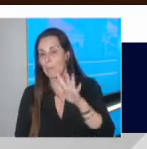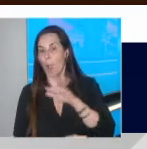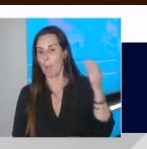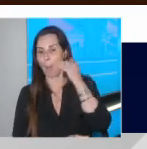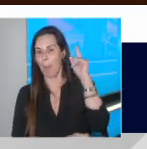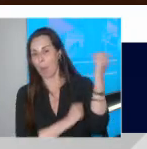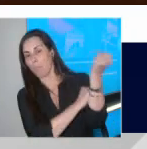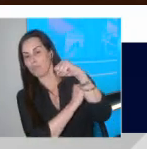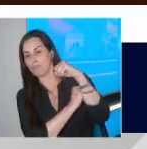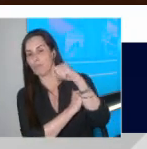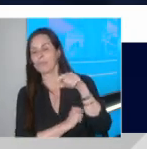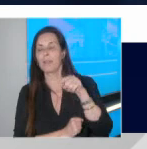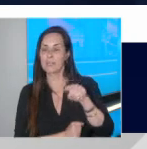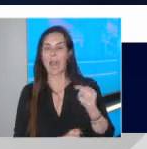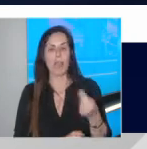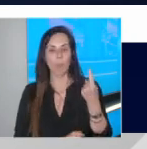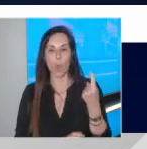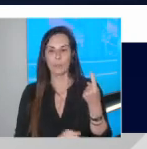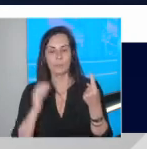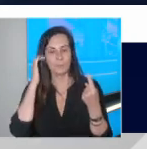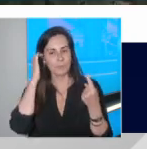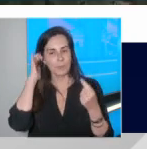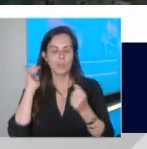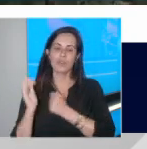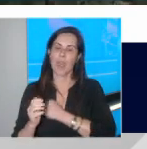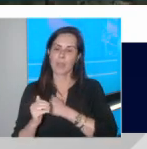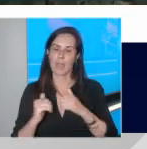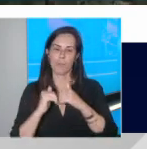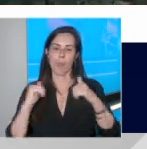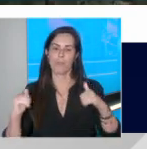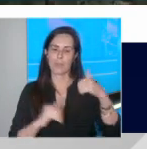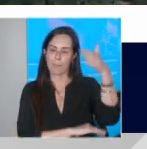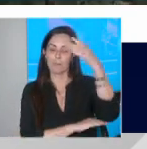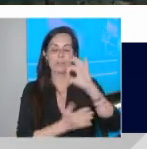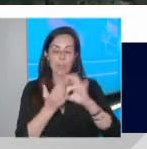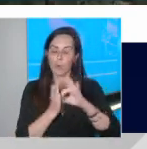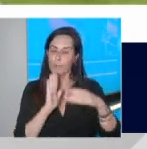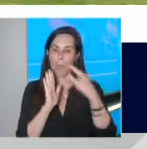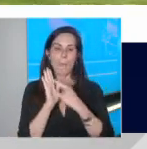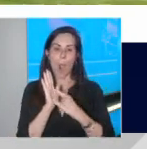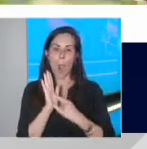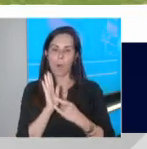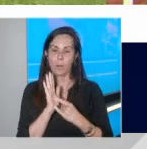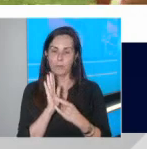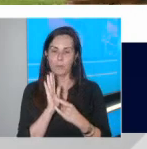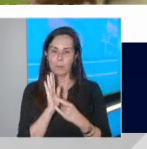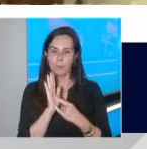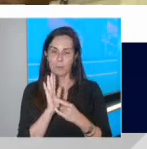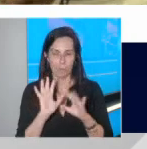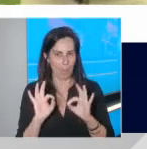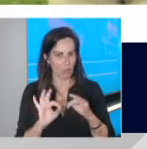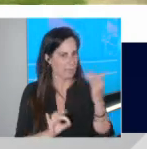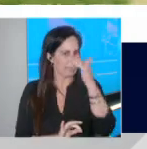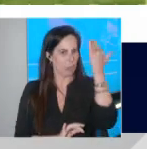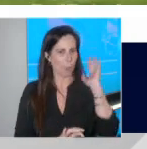העניין, וזה על אף העובדה שהדת מופרדת מהמדינה בחוק, באופן מאוד קיצוני